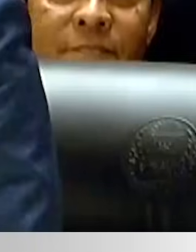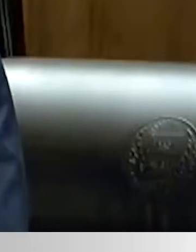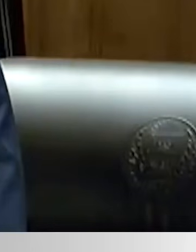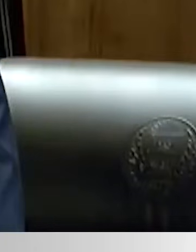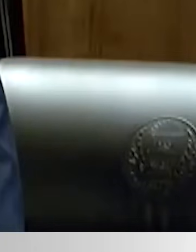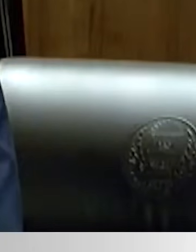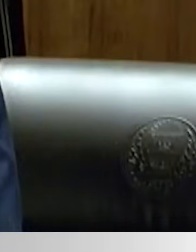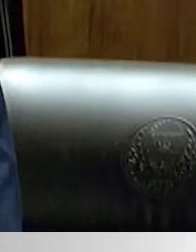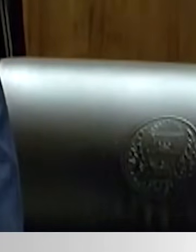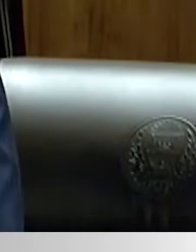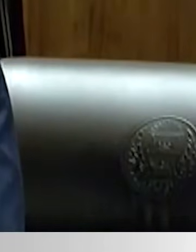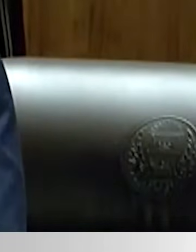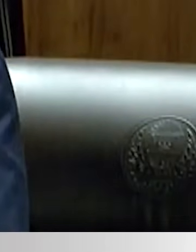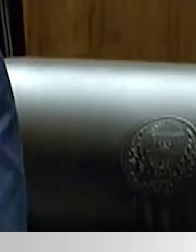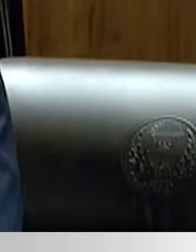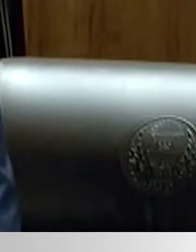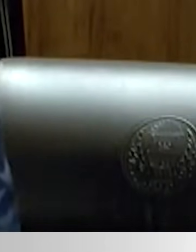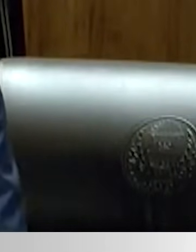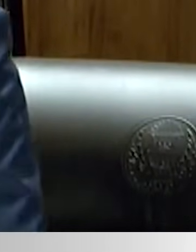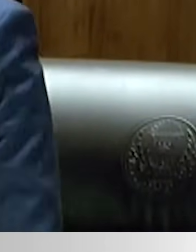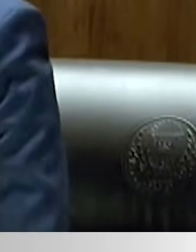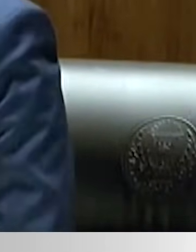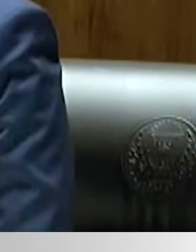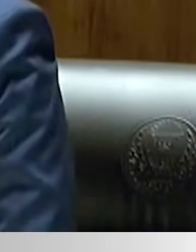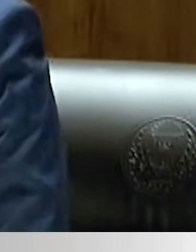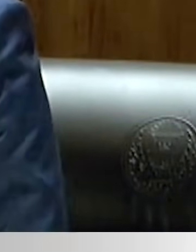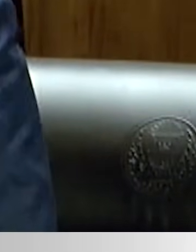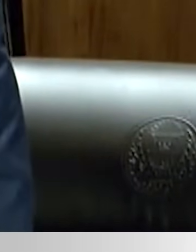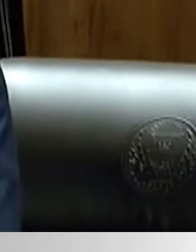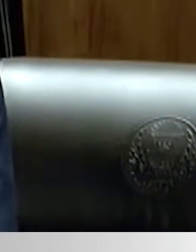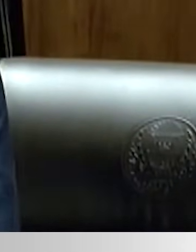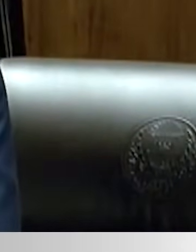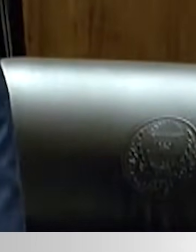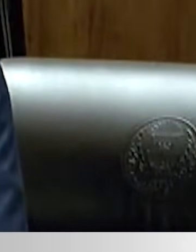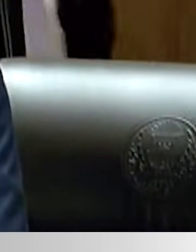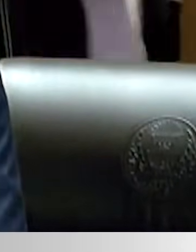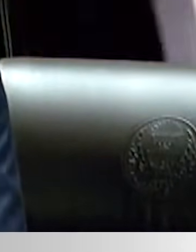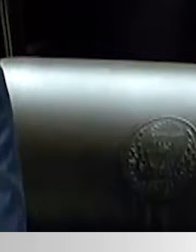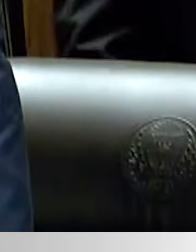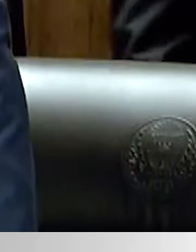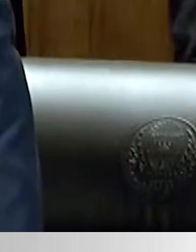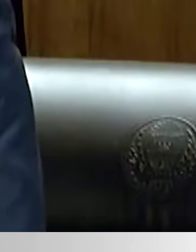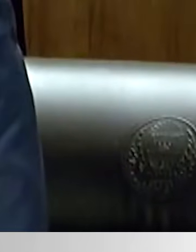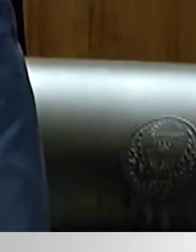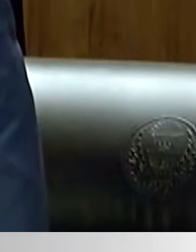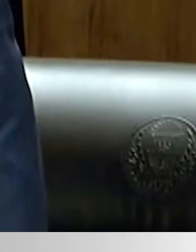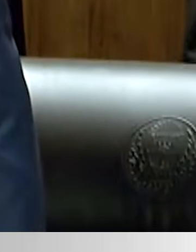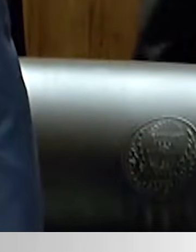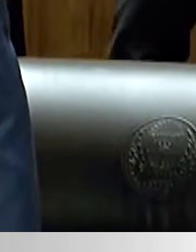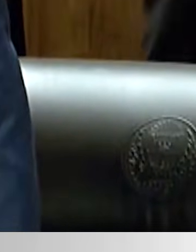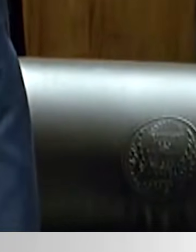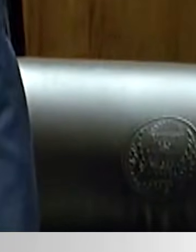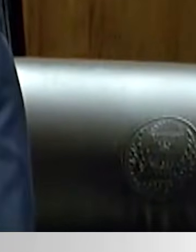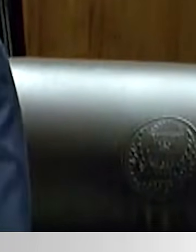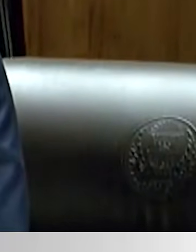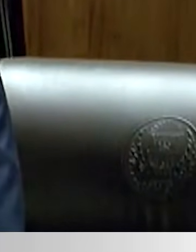เรือแต่พอขึ้นมาแล้วกลับปล่อยให้เผชิญปัญหาแล้วผลักบางคนลงจากเรือจนเกิดคำถามว่าเรามีนายกคนใหม่แล้วจริงหรือไม่ดูงบร